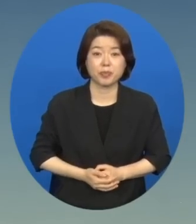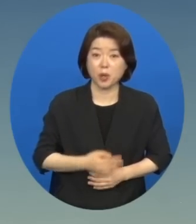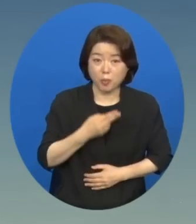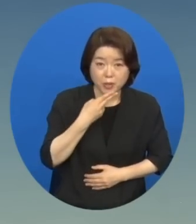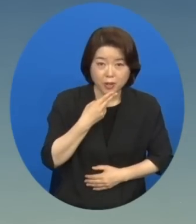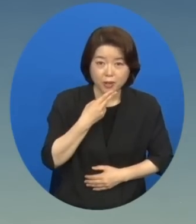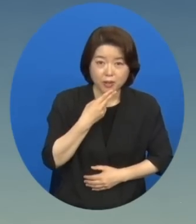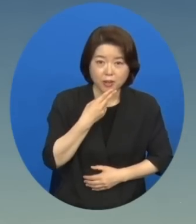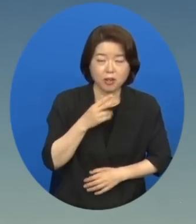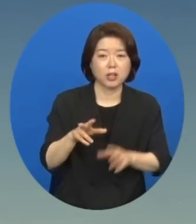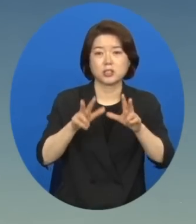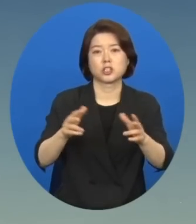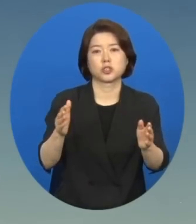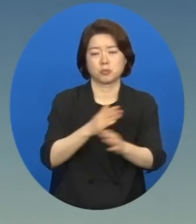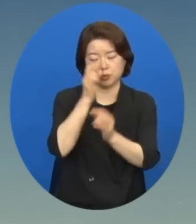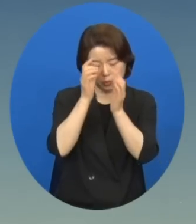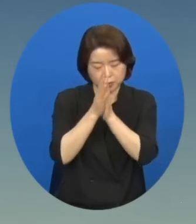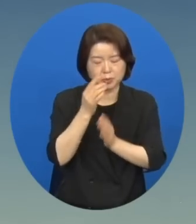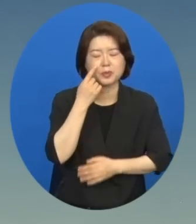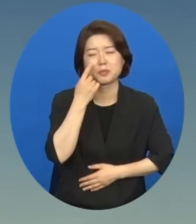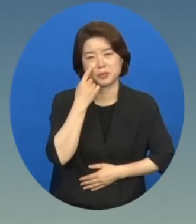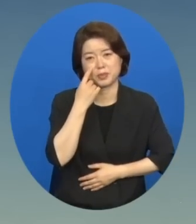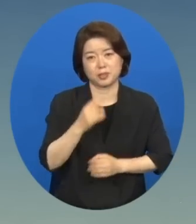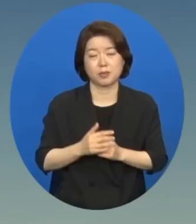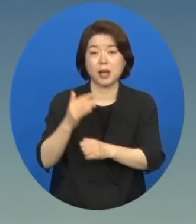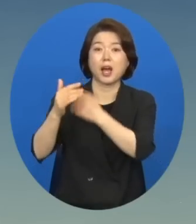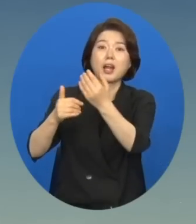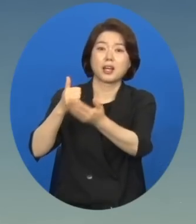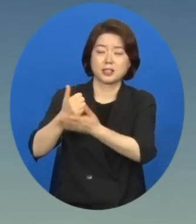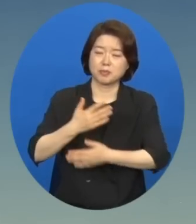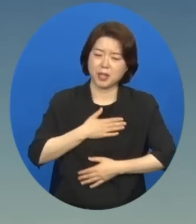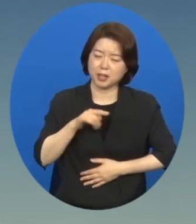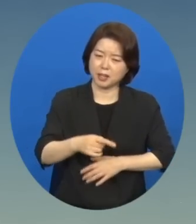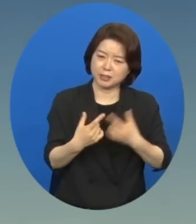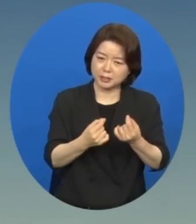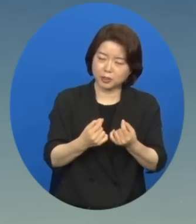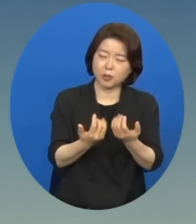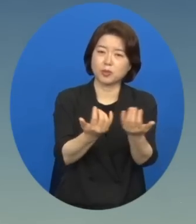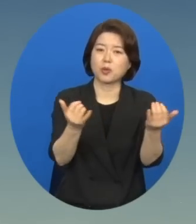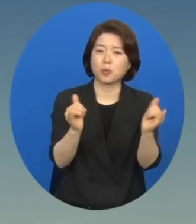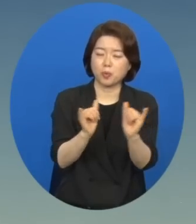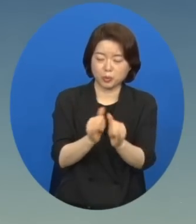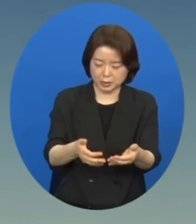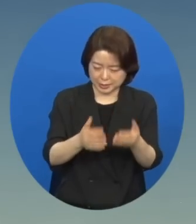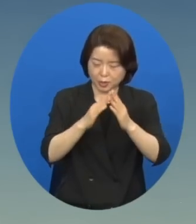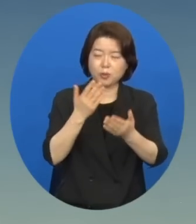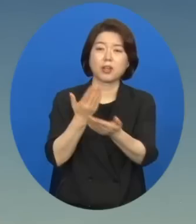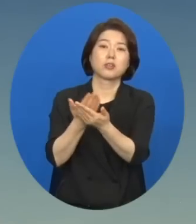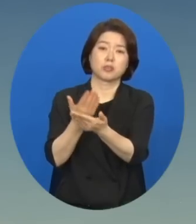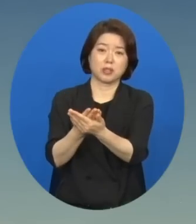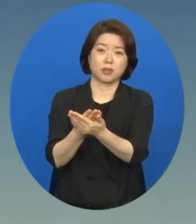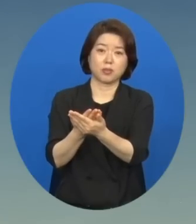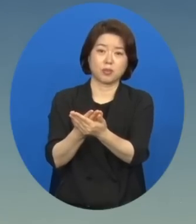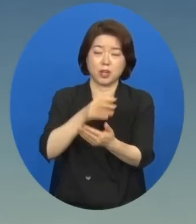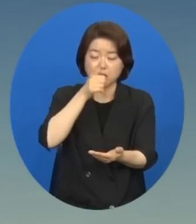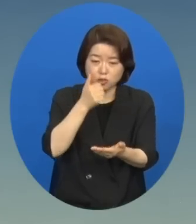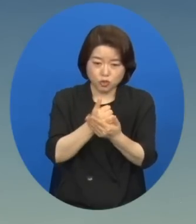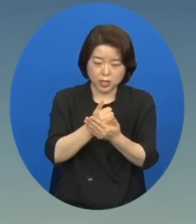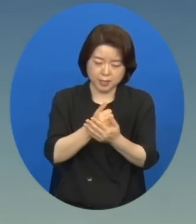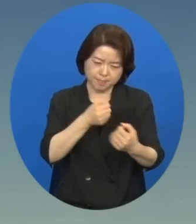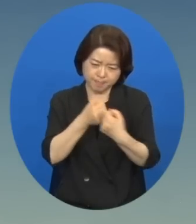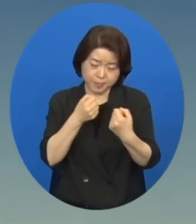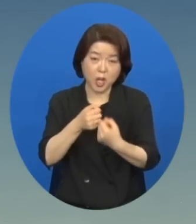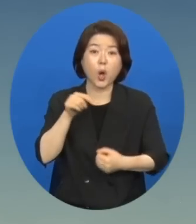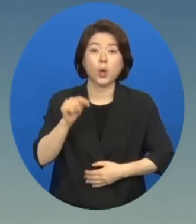없다면 지금부터 기도하세요. 하나님, 제가 그런 공동체를 세우게 해주세요. 죄에서 싸우는